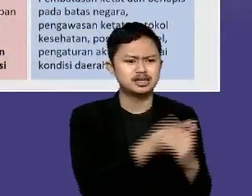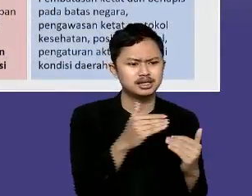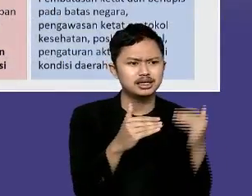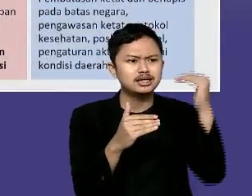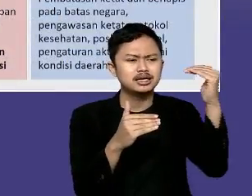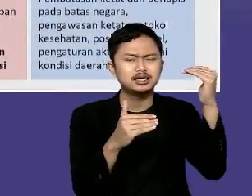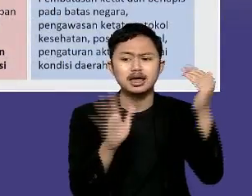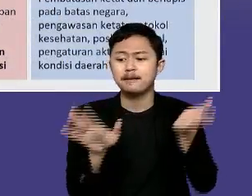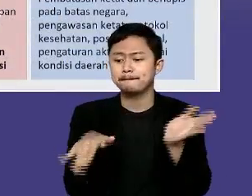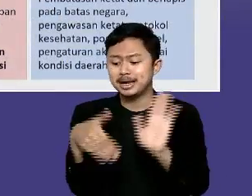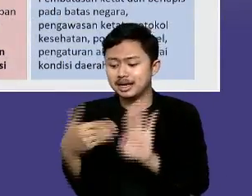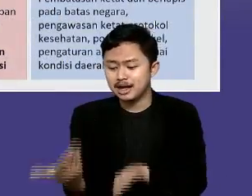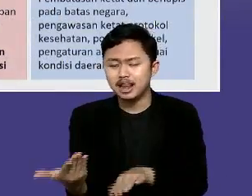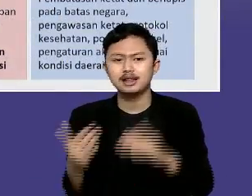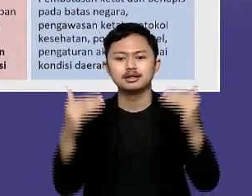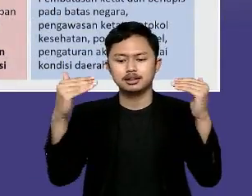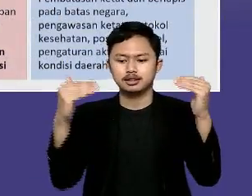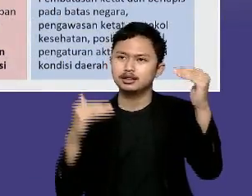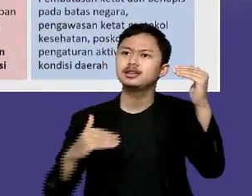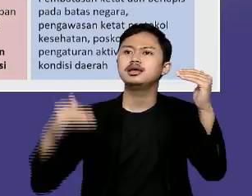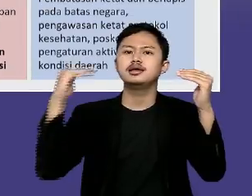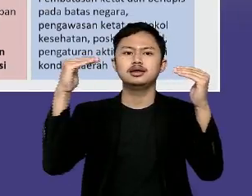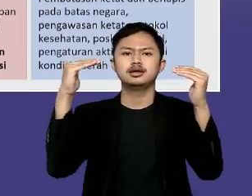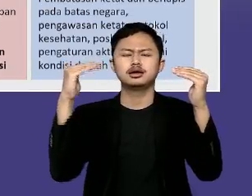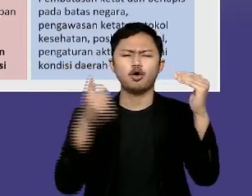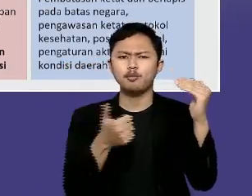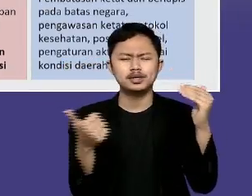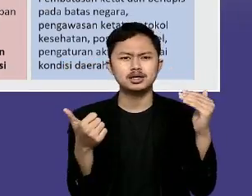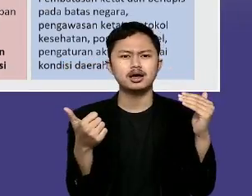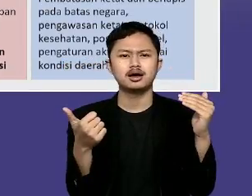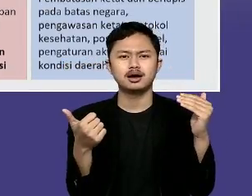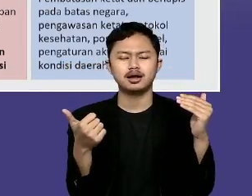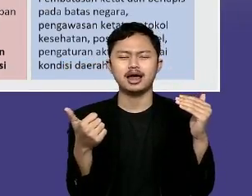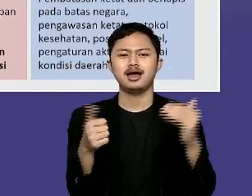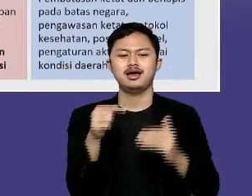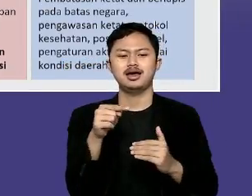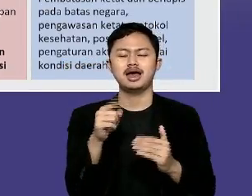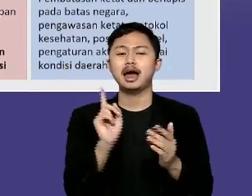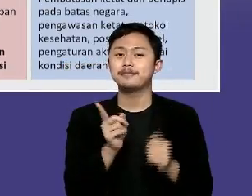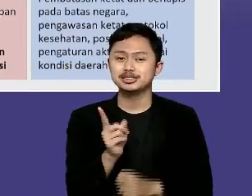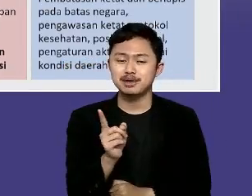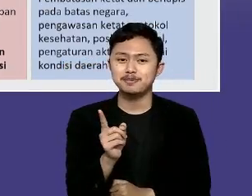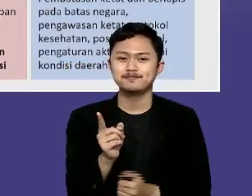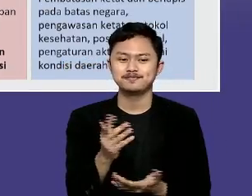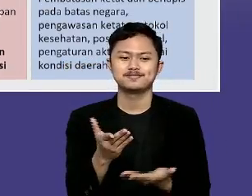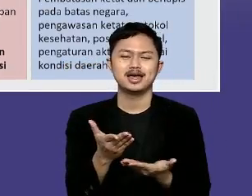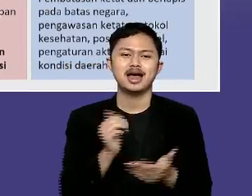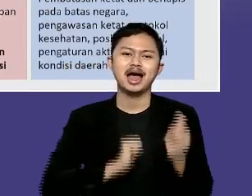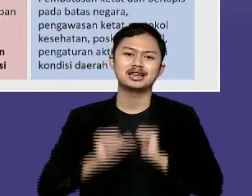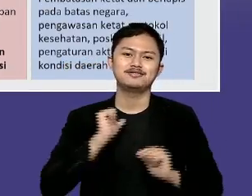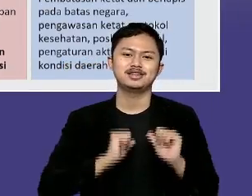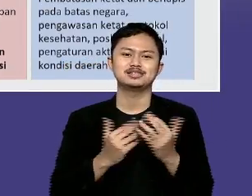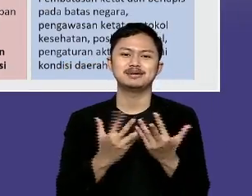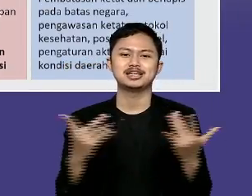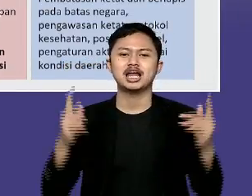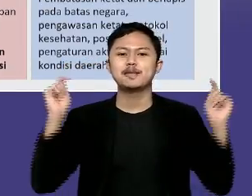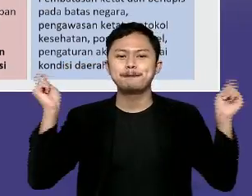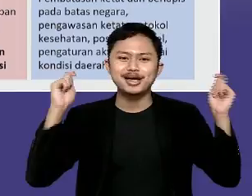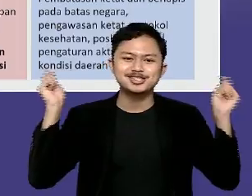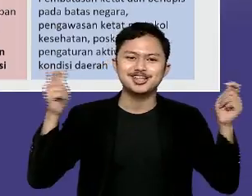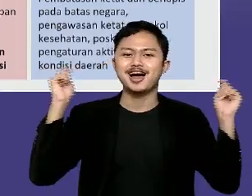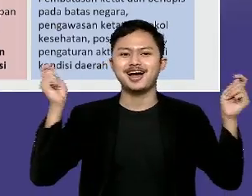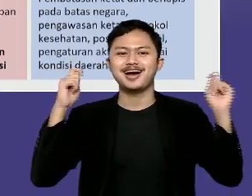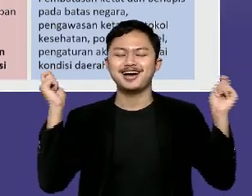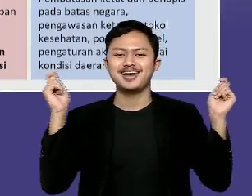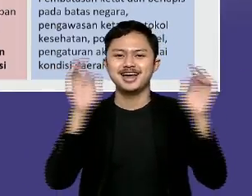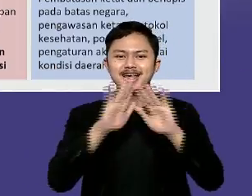dapat disebabkan penularan Omikron yang semakin meluas di tengah masyarakat akibat masifnya kegiatan pesta